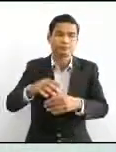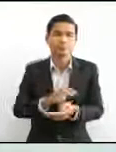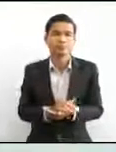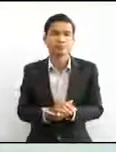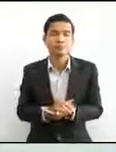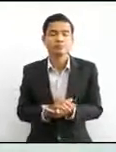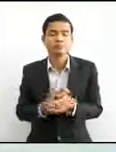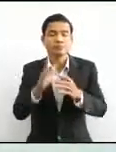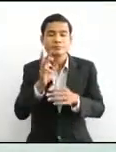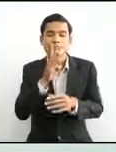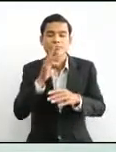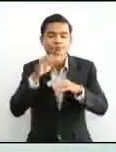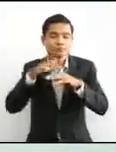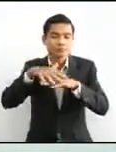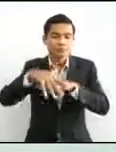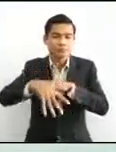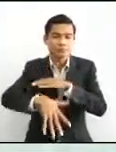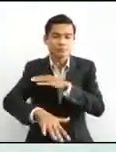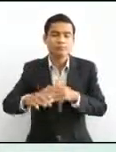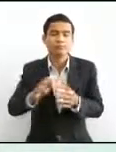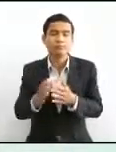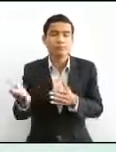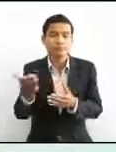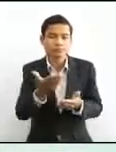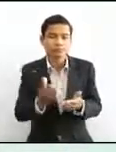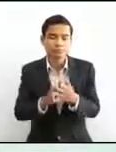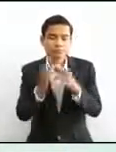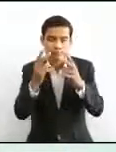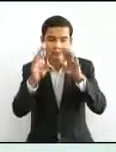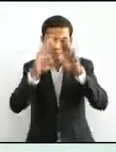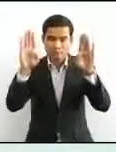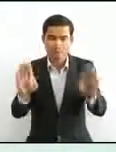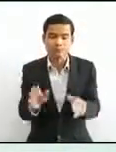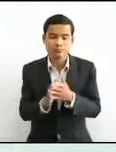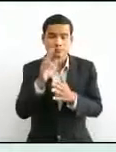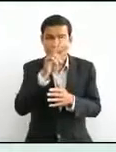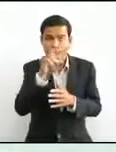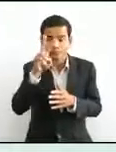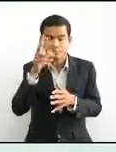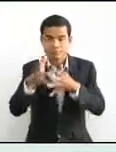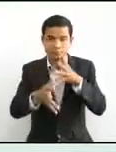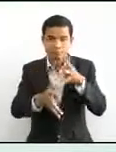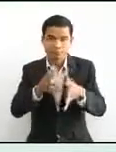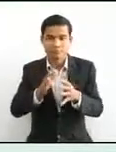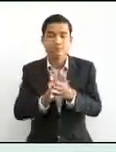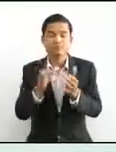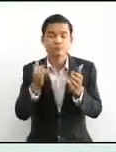Chà, lấy con tự ọc nế cho rùm. Mơ mặc đặc hế nẹ cừu ăn. Hai cho rùm ăn chì mùi nẹ cừu ná. Ta.